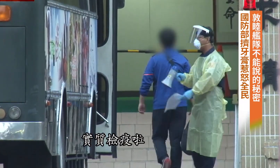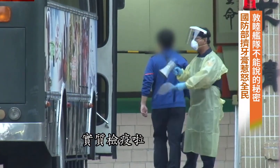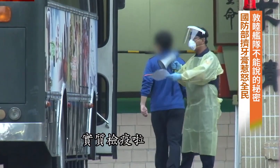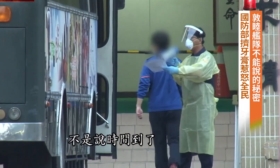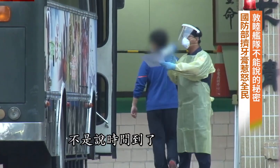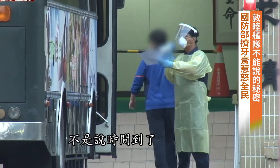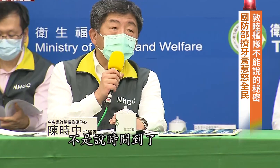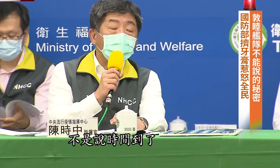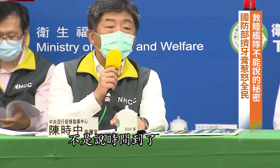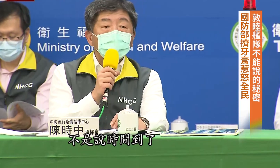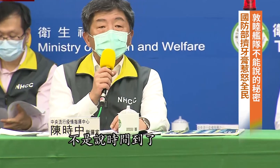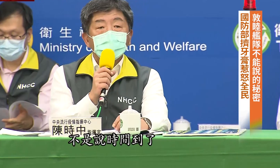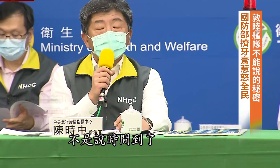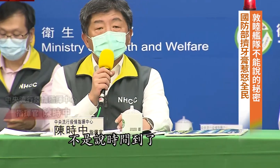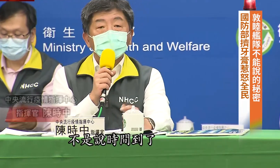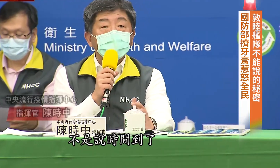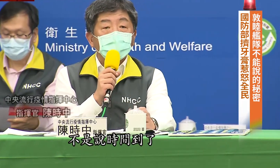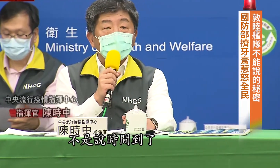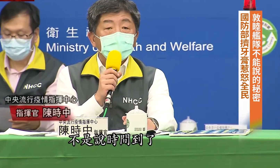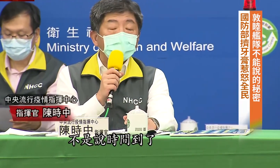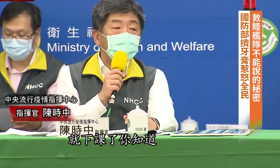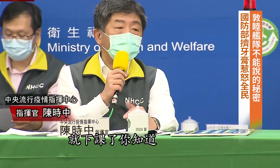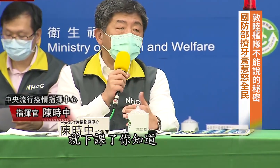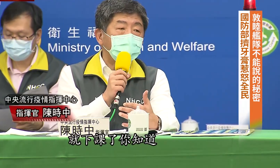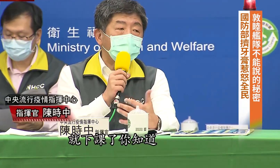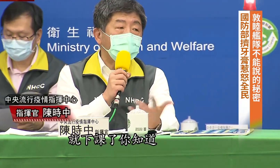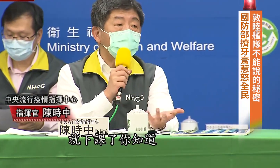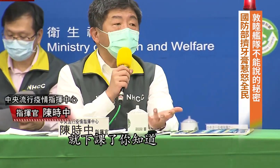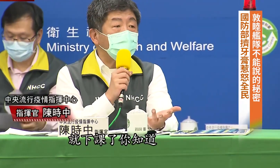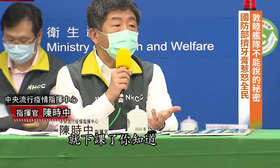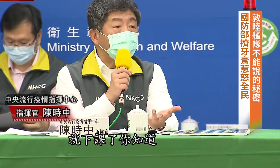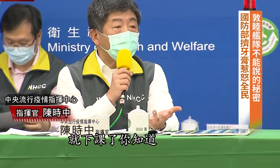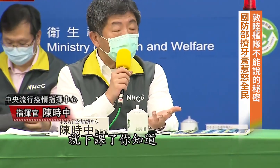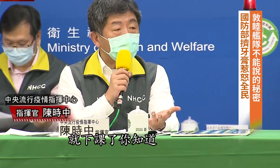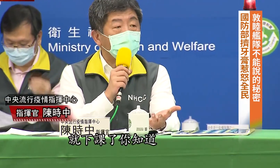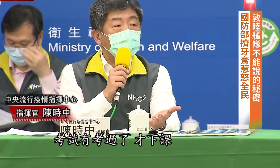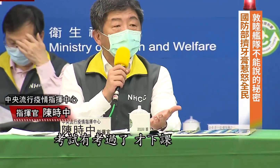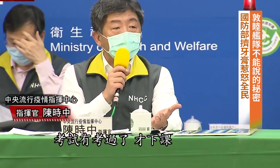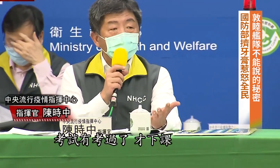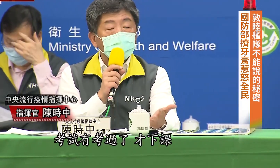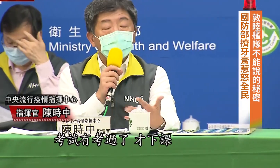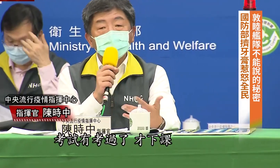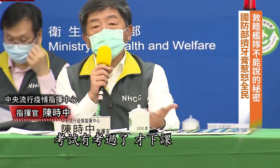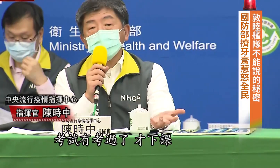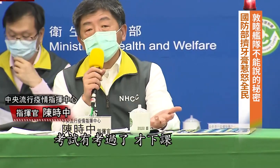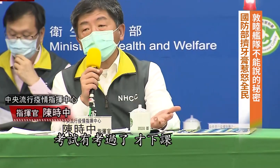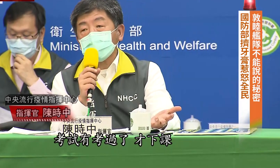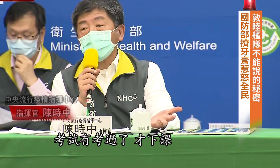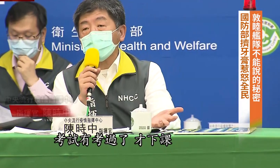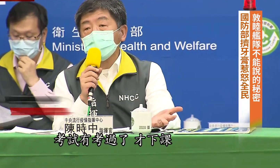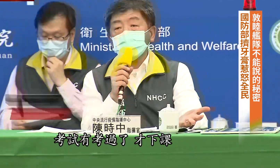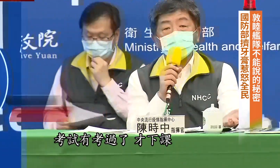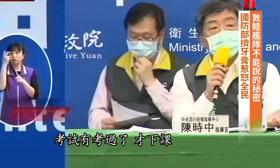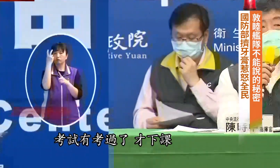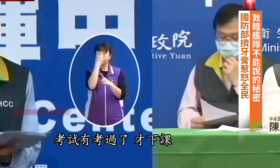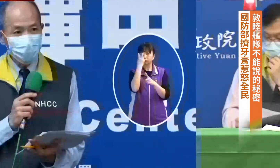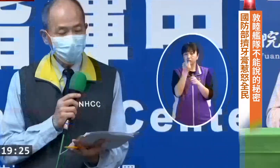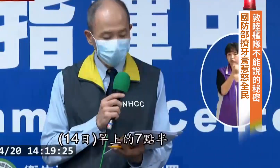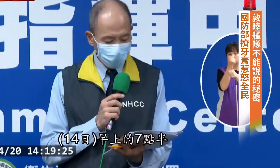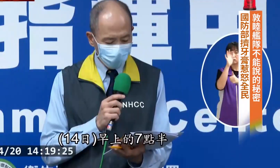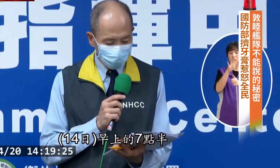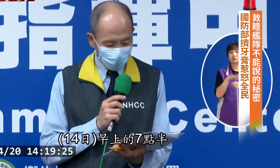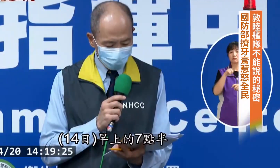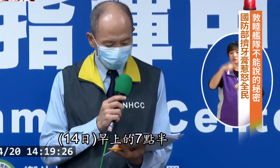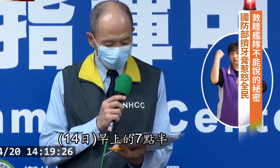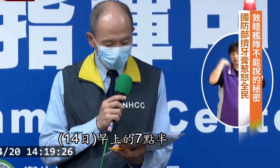检疫了，不是说洗干搞的下课了，这样哈，来科起科五鬼他哈课嘛。 早上